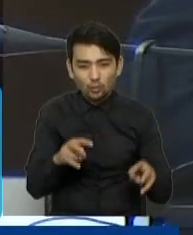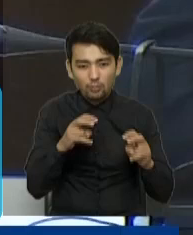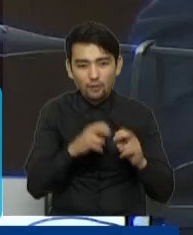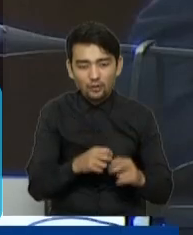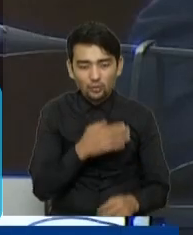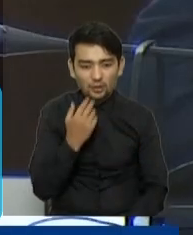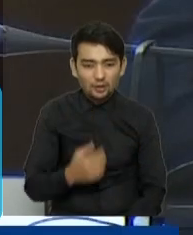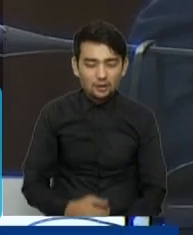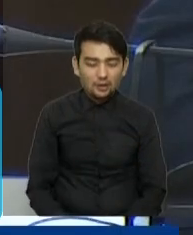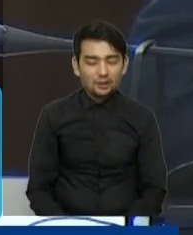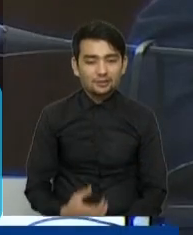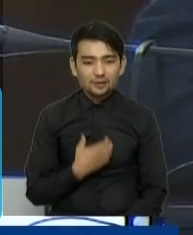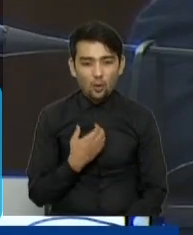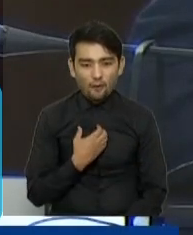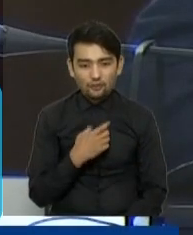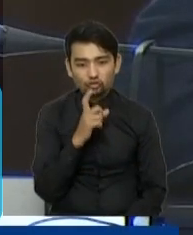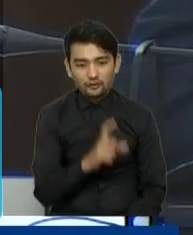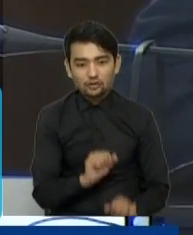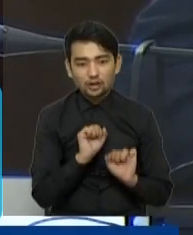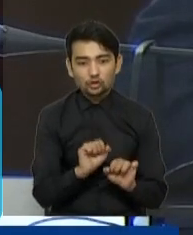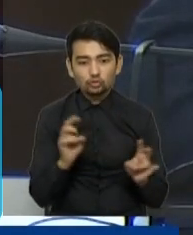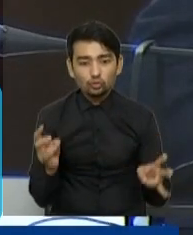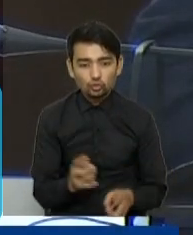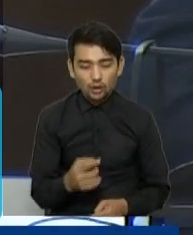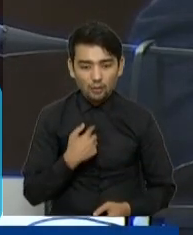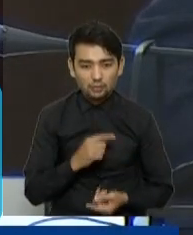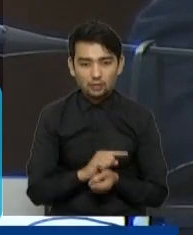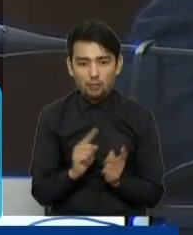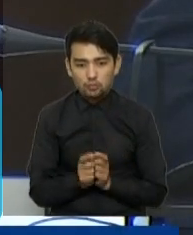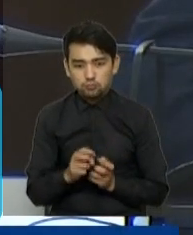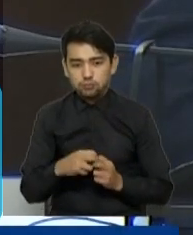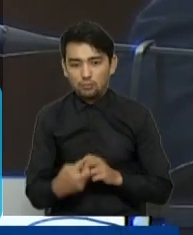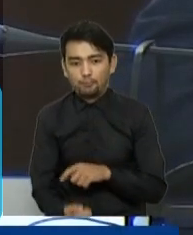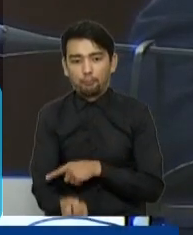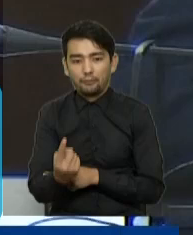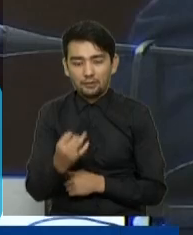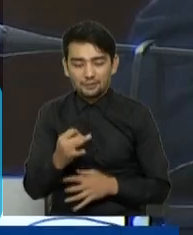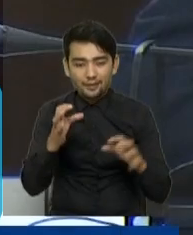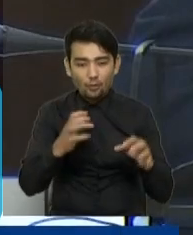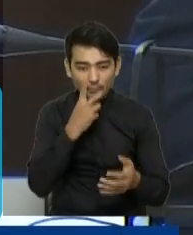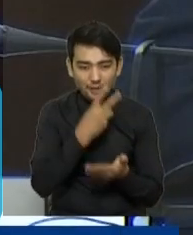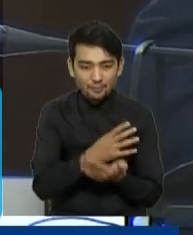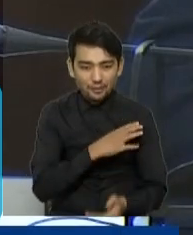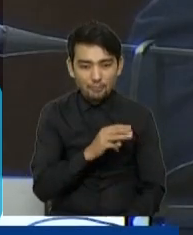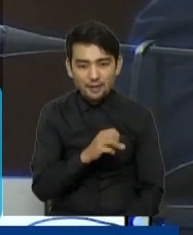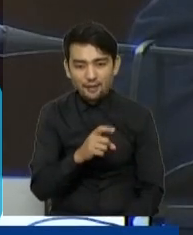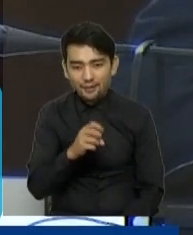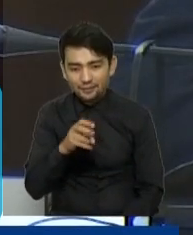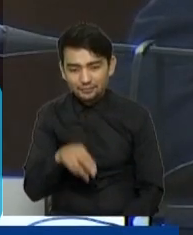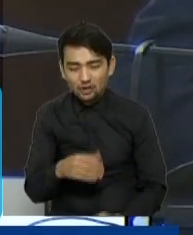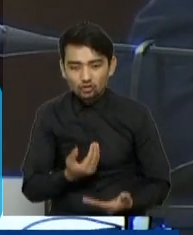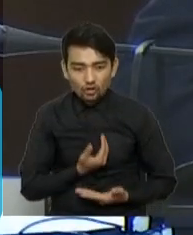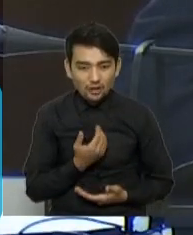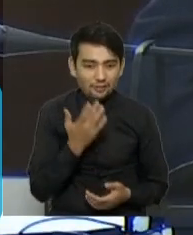Страхование должно Сақтандыру адамды қорғау керек, ал бізде керісінше проблема тудырады. Заңда көрсетілген механизмдер күнделікті өмірде